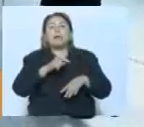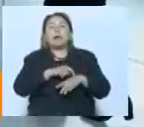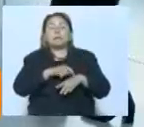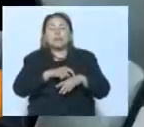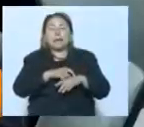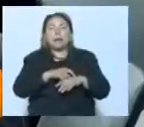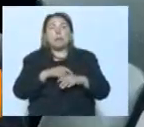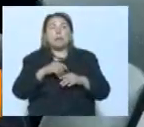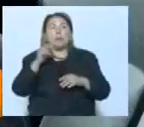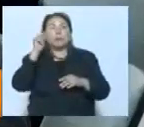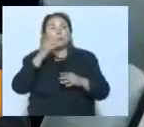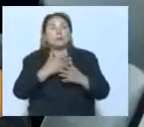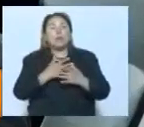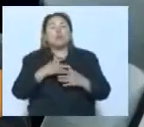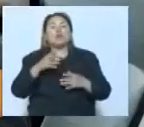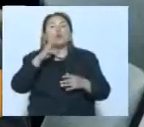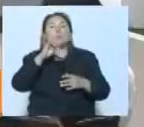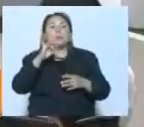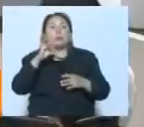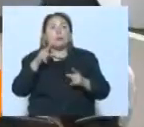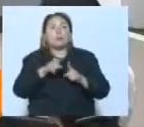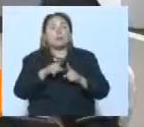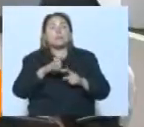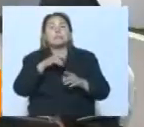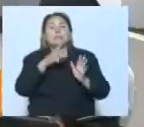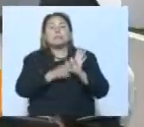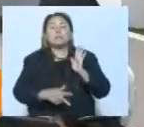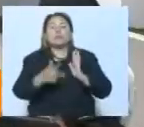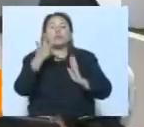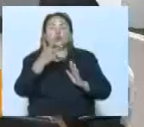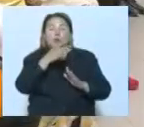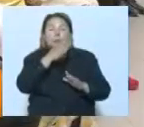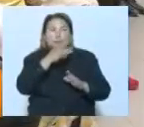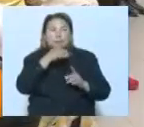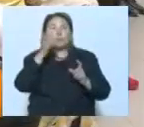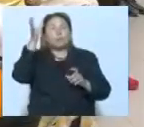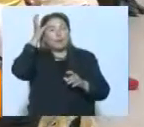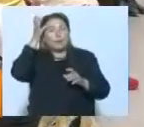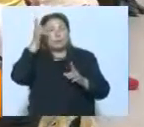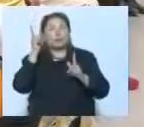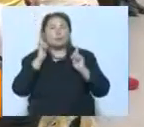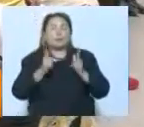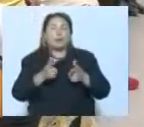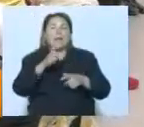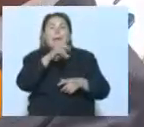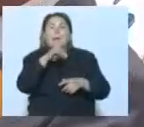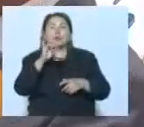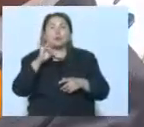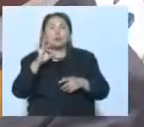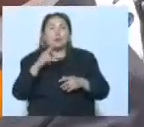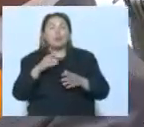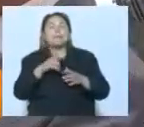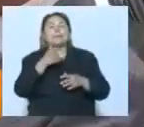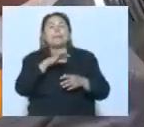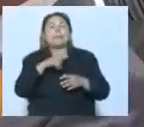адам аяқтады. Солардың бірі Түркменбай Көкімбаев. 83 жаста болса да білім алуға жаны құштар ол экскурсовод гид мамандығын